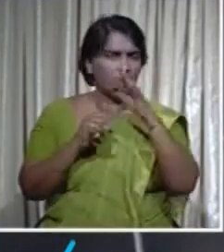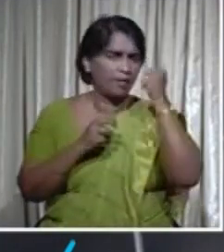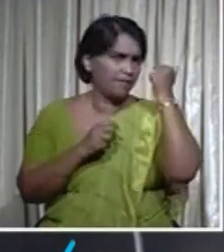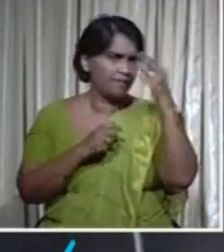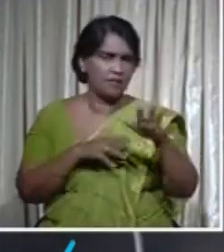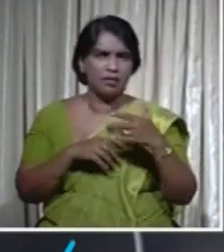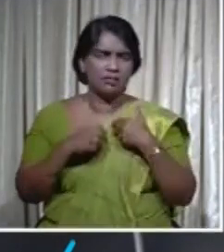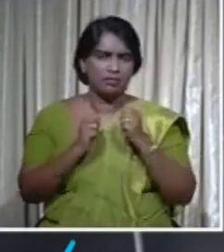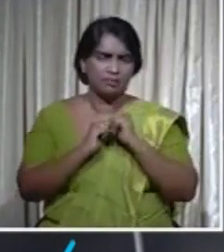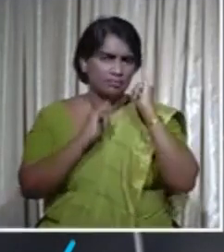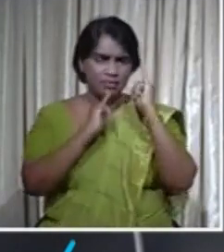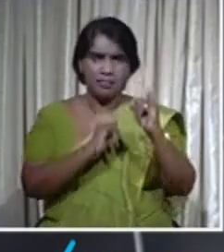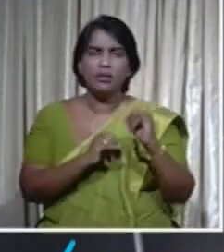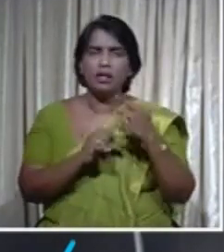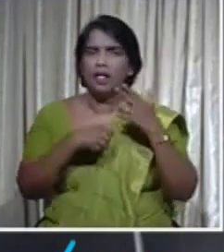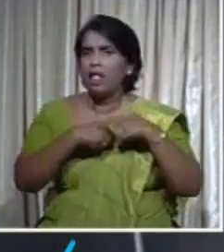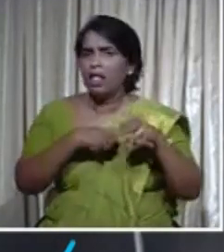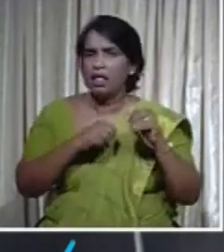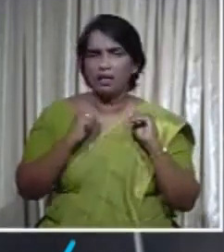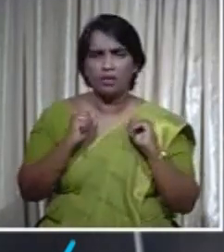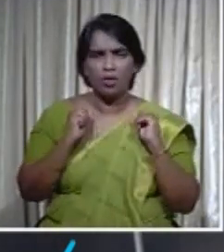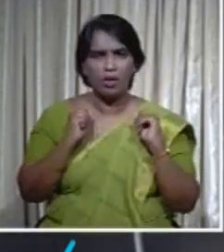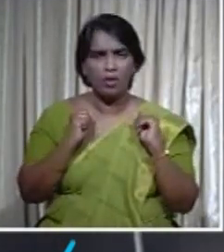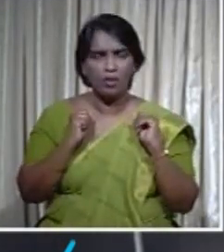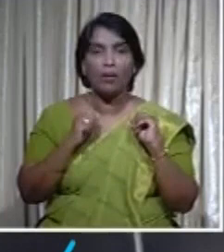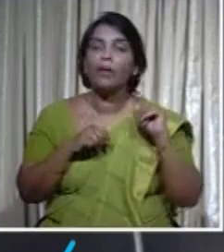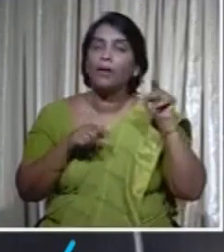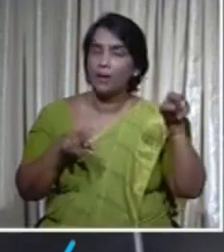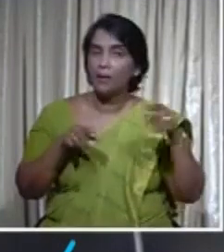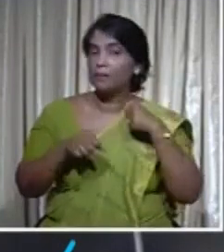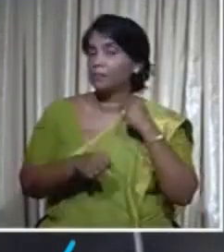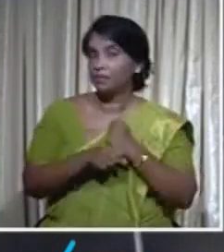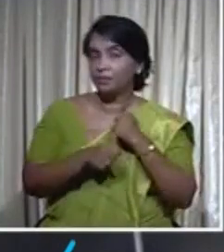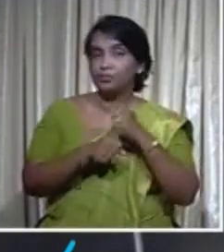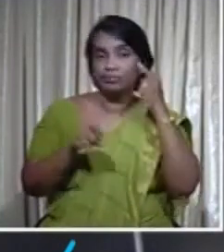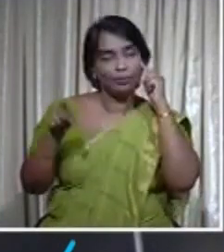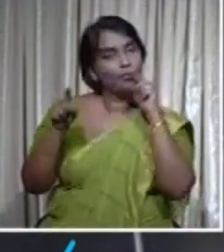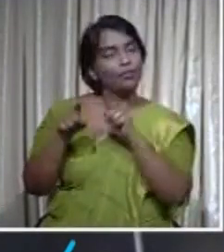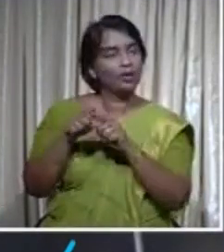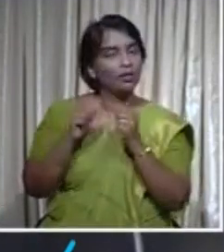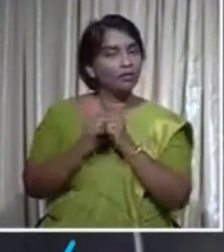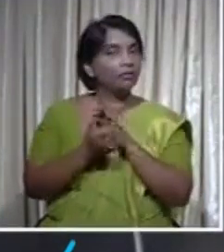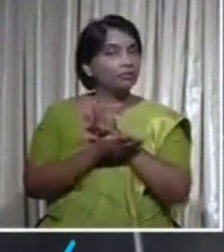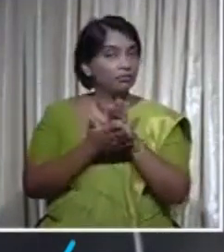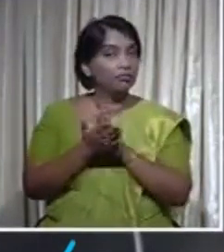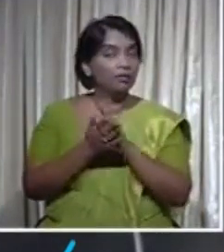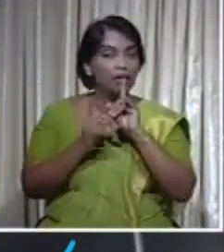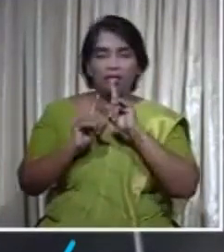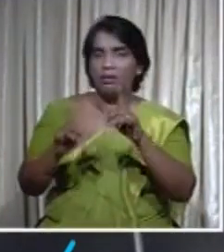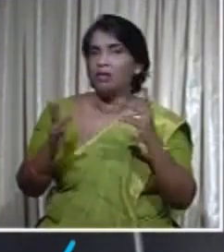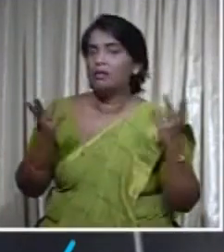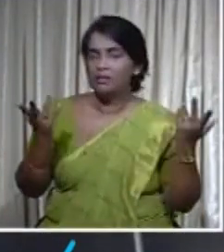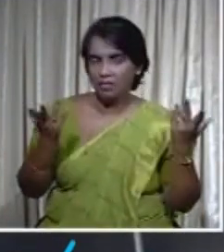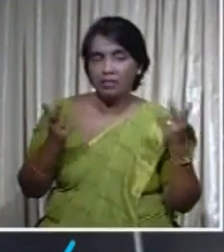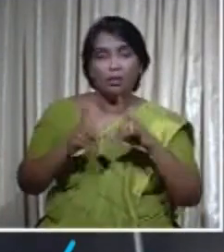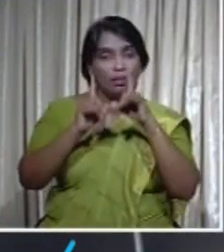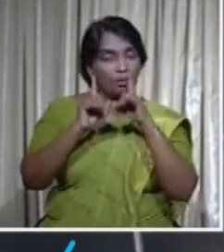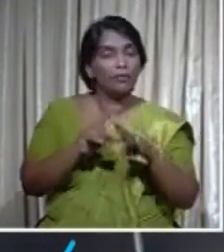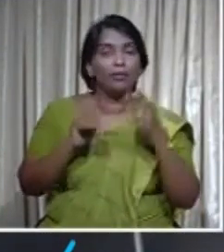காரணங்கள் என்ன? இன்னும் அந்த அரசு சொல்லவில்லை. ஆகவே இப்படியான திண்டாட்டத்திலே எங்களுடைய மக்கள்